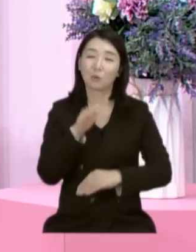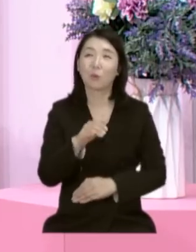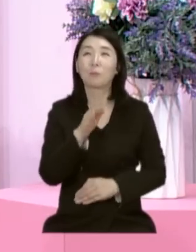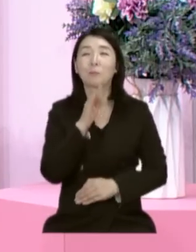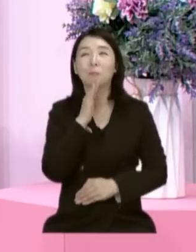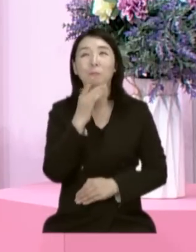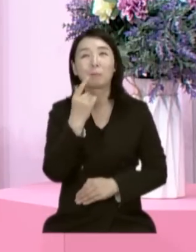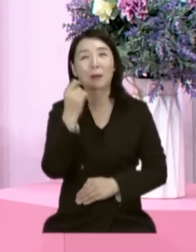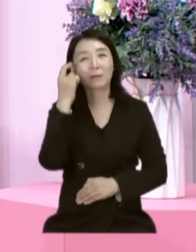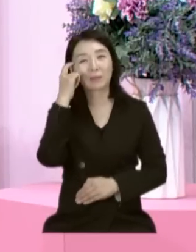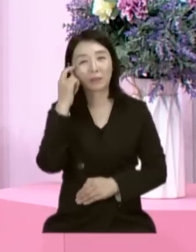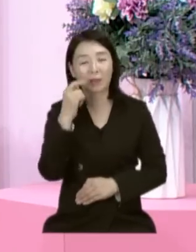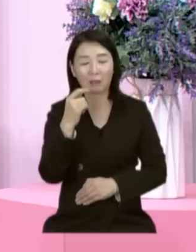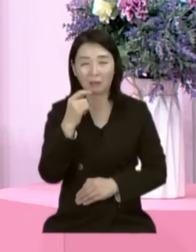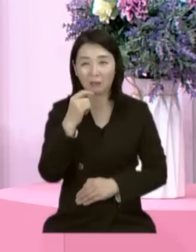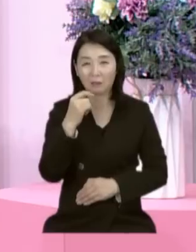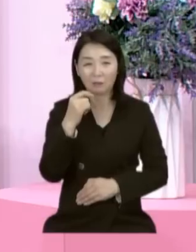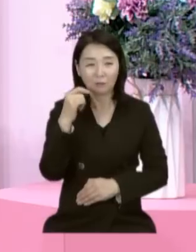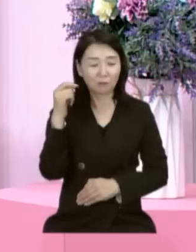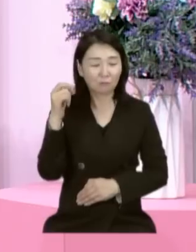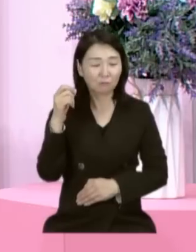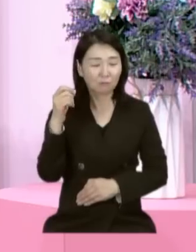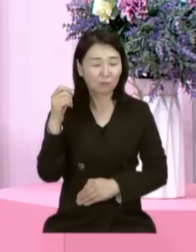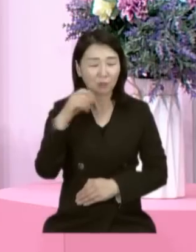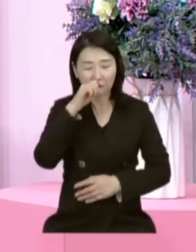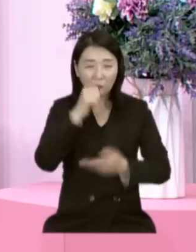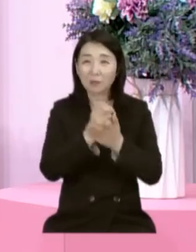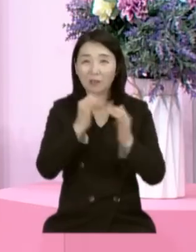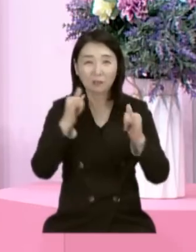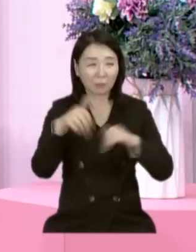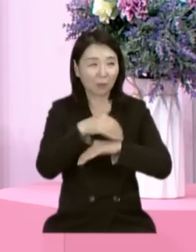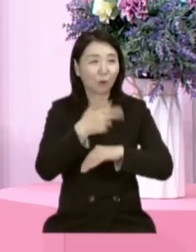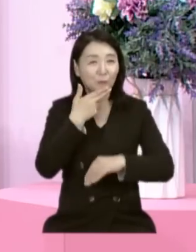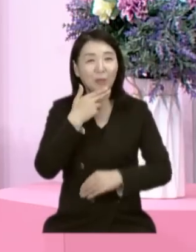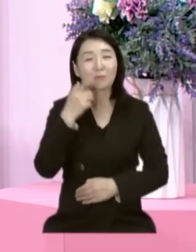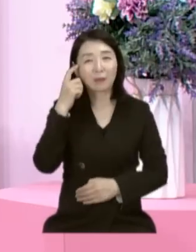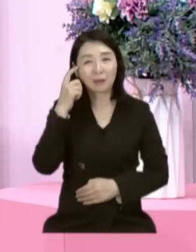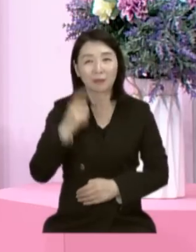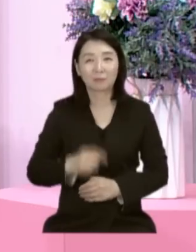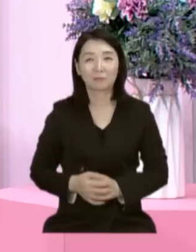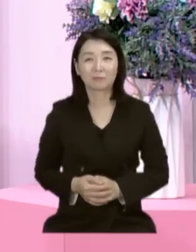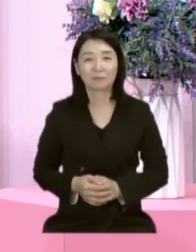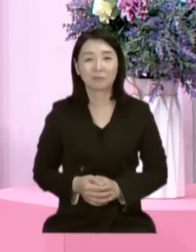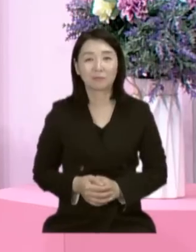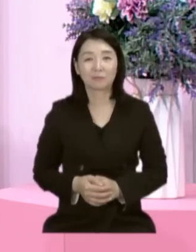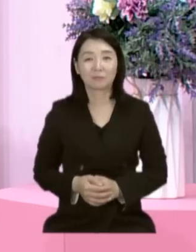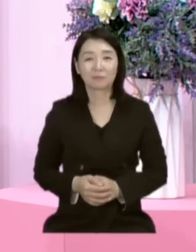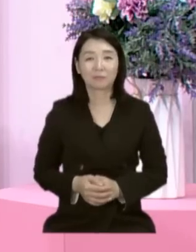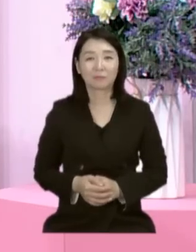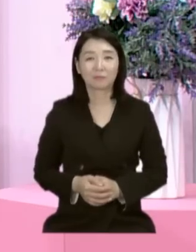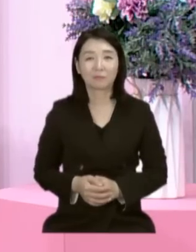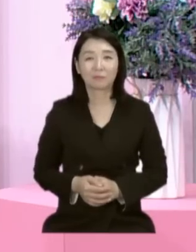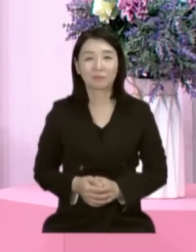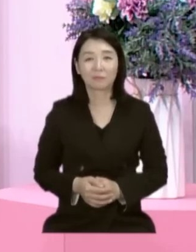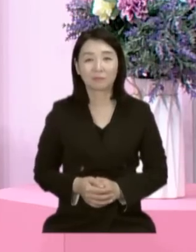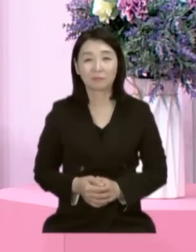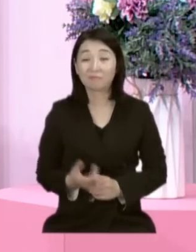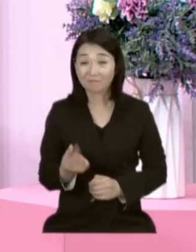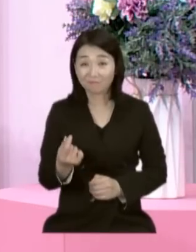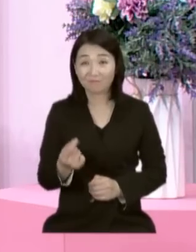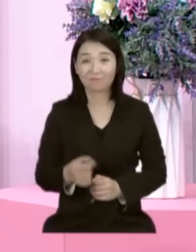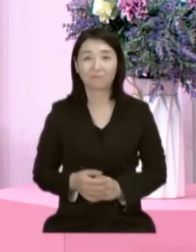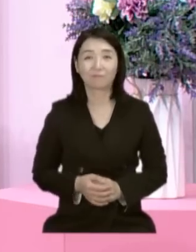곳이지 멀쩡한 사람들이 교회를 왜 이렇게 다니냐 네. 이런 생각을 갖고 있던